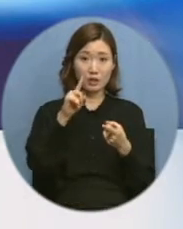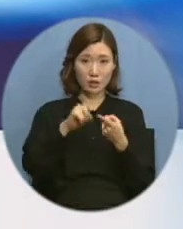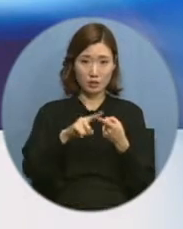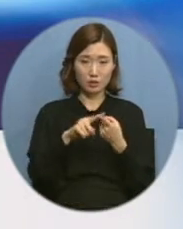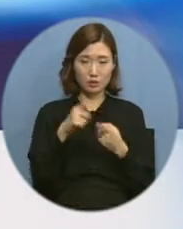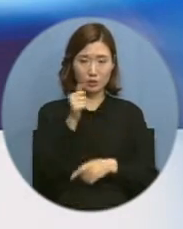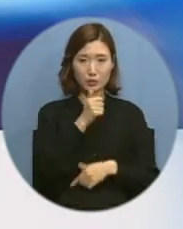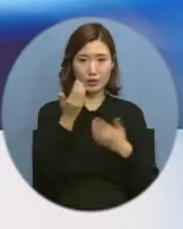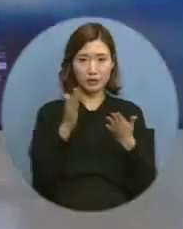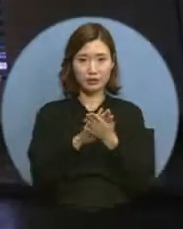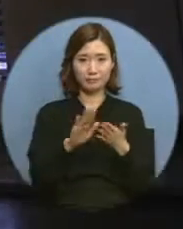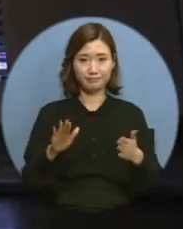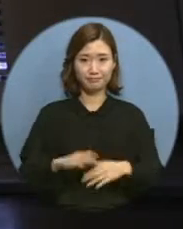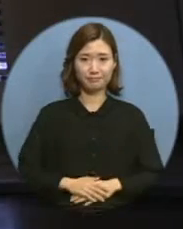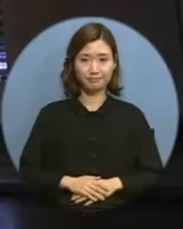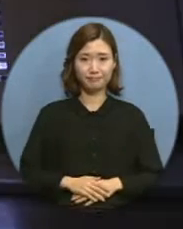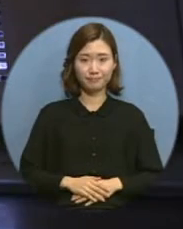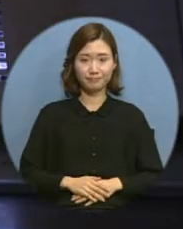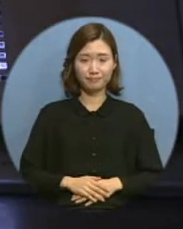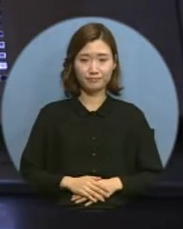기자가 소개합니다.